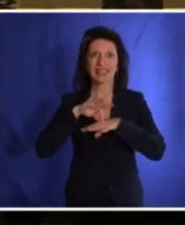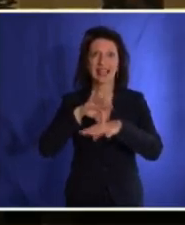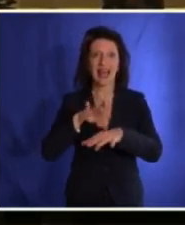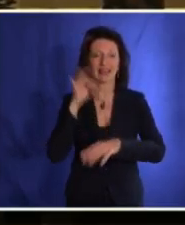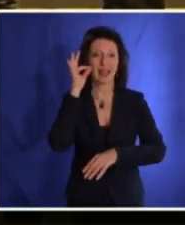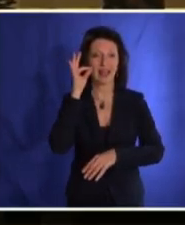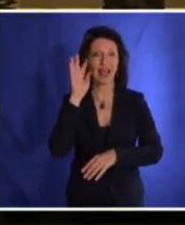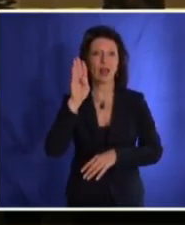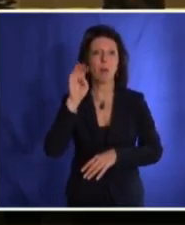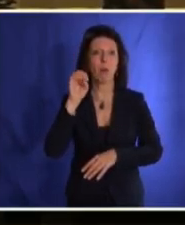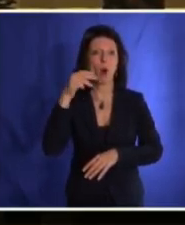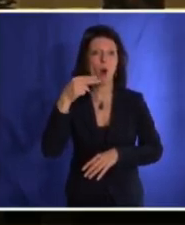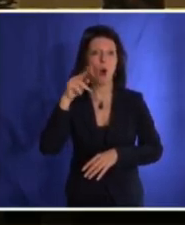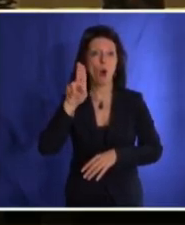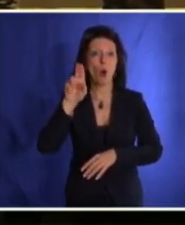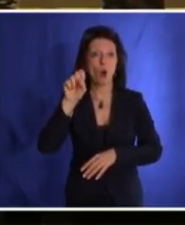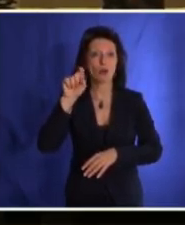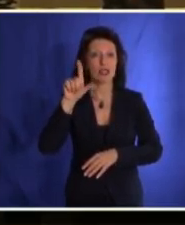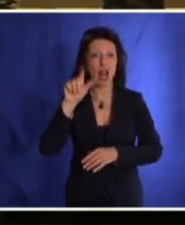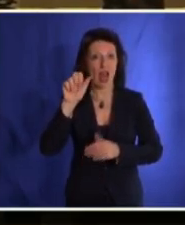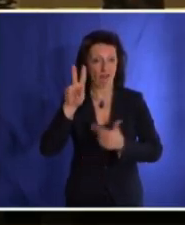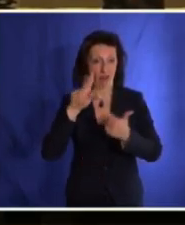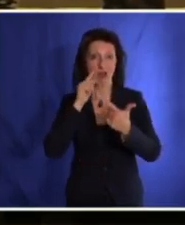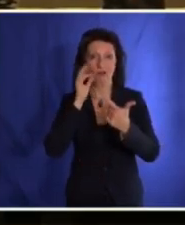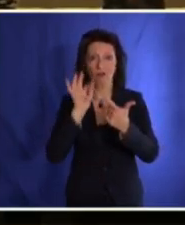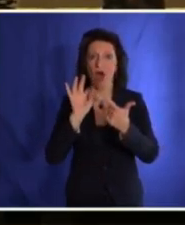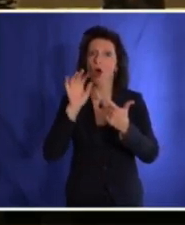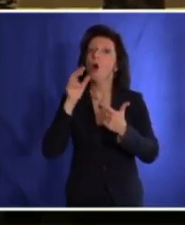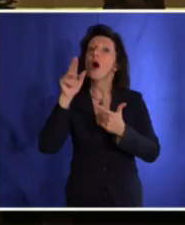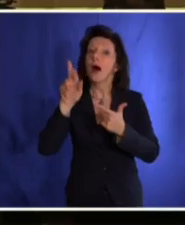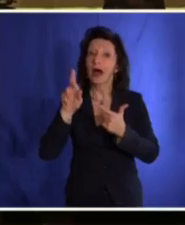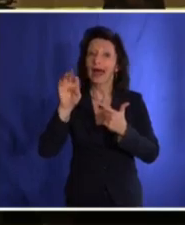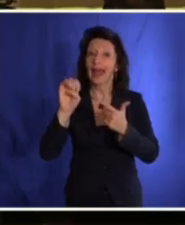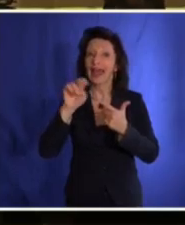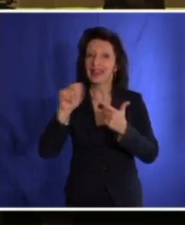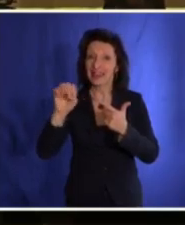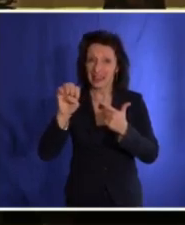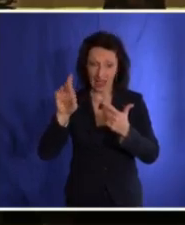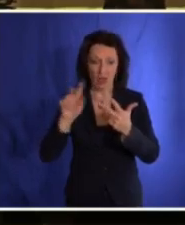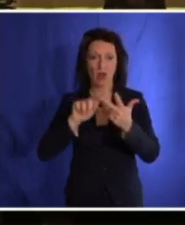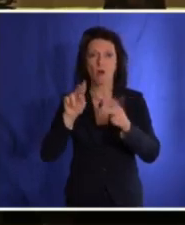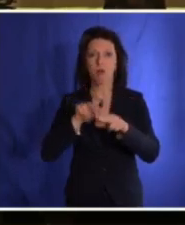Boslav, Landesgeschäftsführerin Dorothea Renner und die Bundesobfrau Dorothea Schittenhelm.